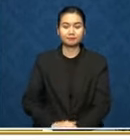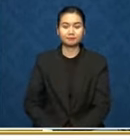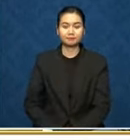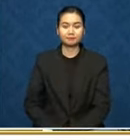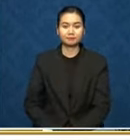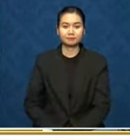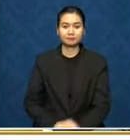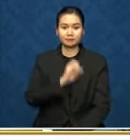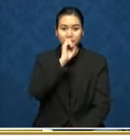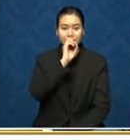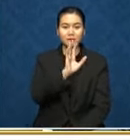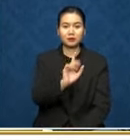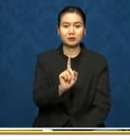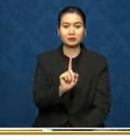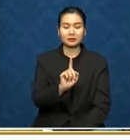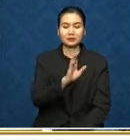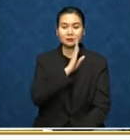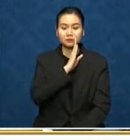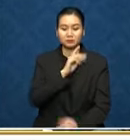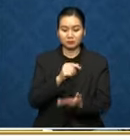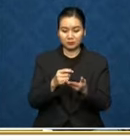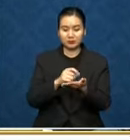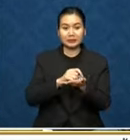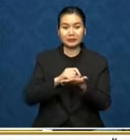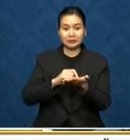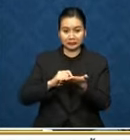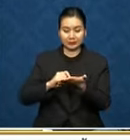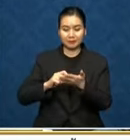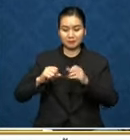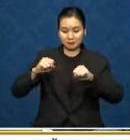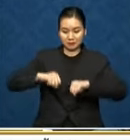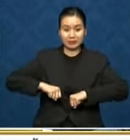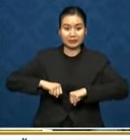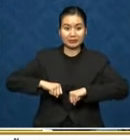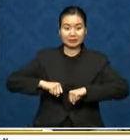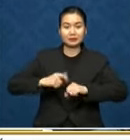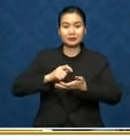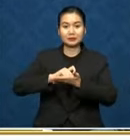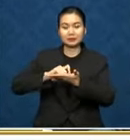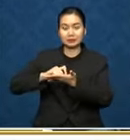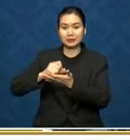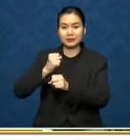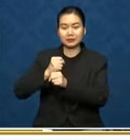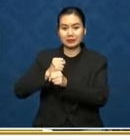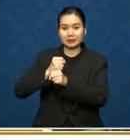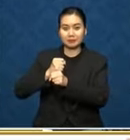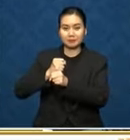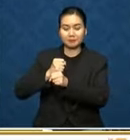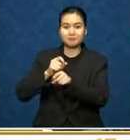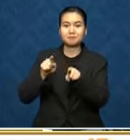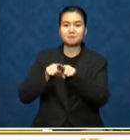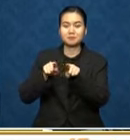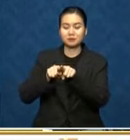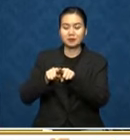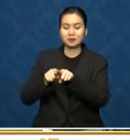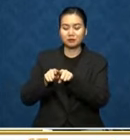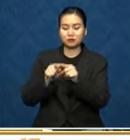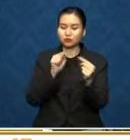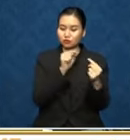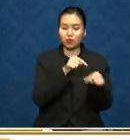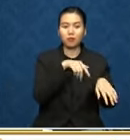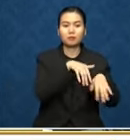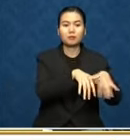ผมขอเรียนว่าในทางทฤษฎีการทำประชามติคือการกลับไปหาประชาชนเท่า